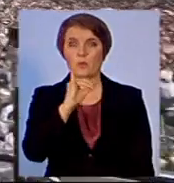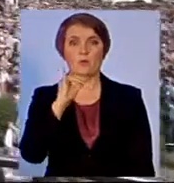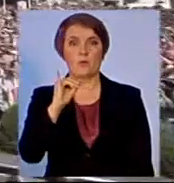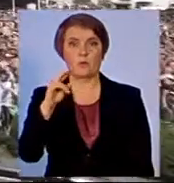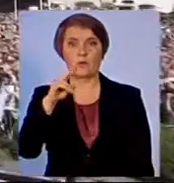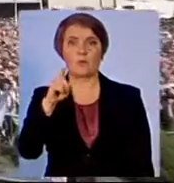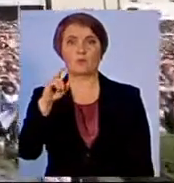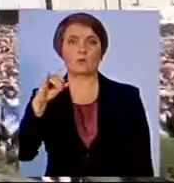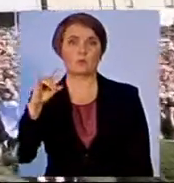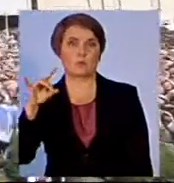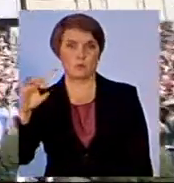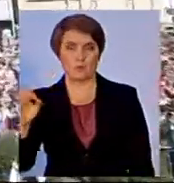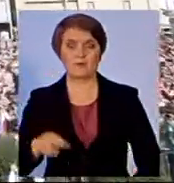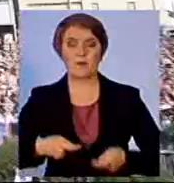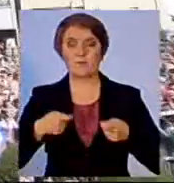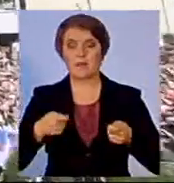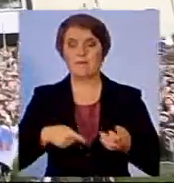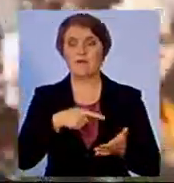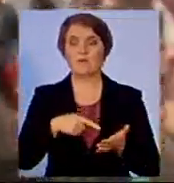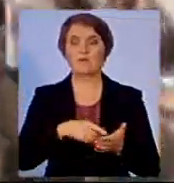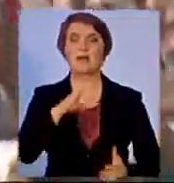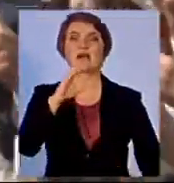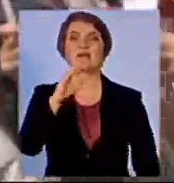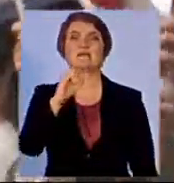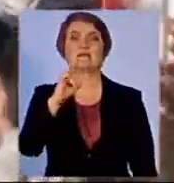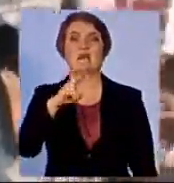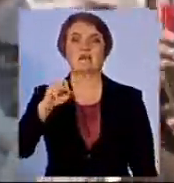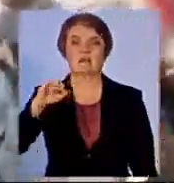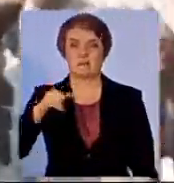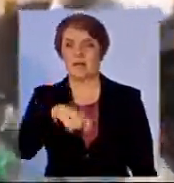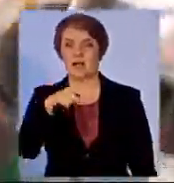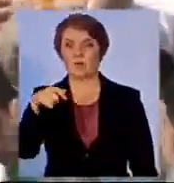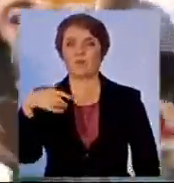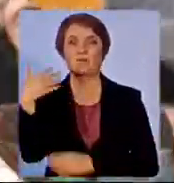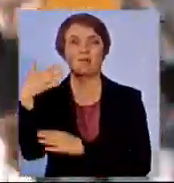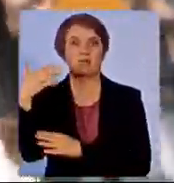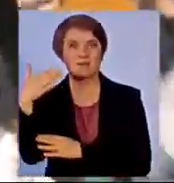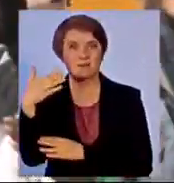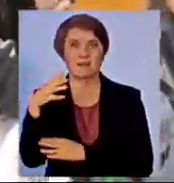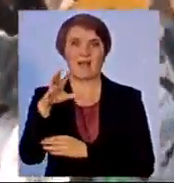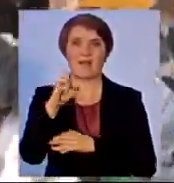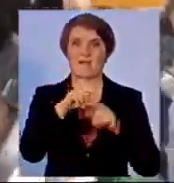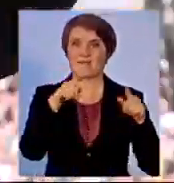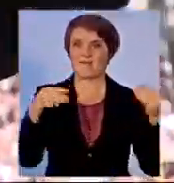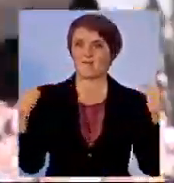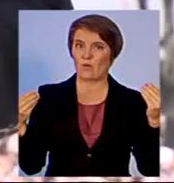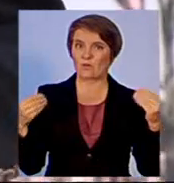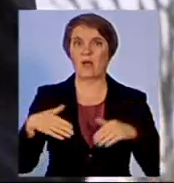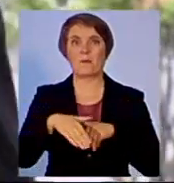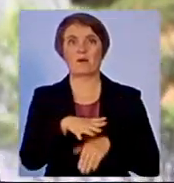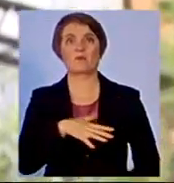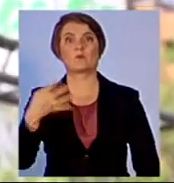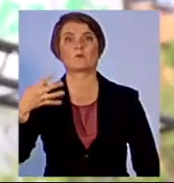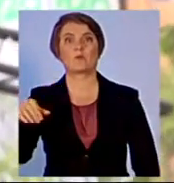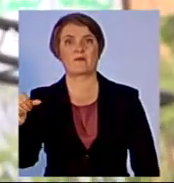Сендай. Люди зібралися на головній вулиці, у руках тримали прапори Японії, фото чемпіона. Парад тривав 40 хвилин. На